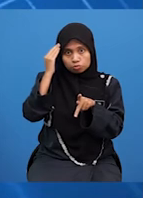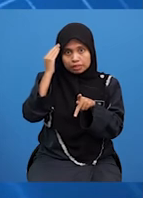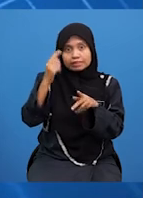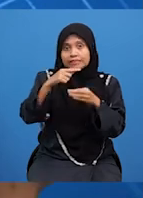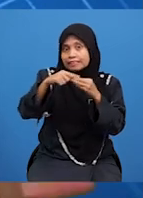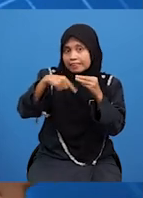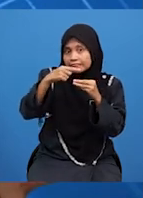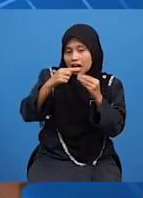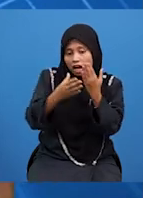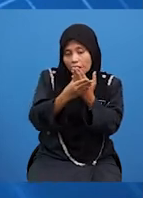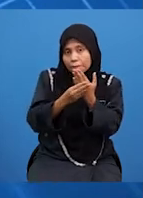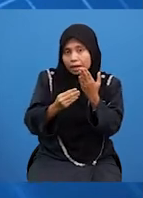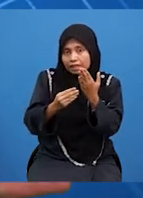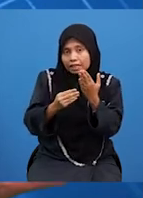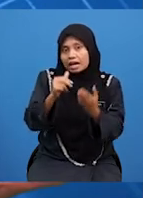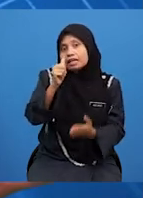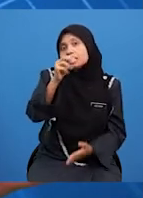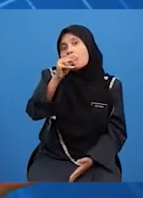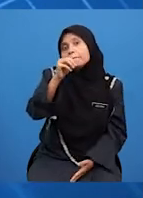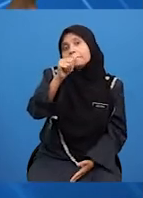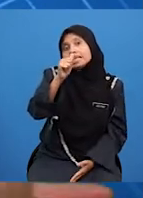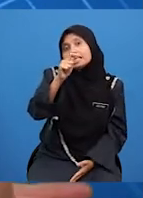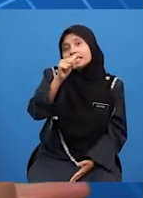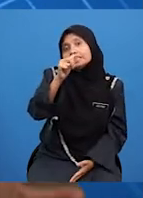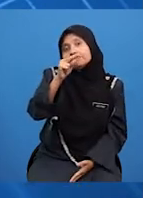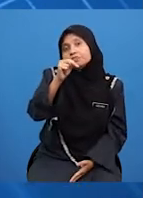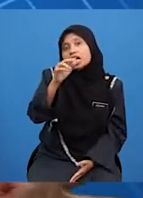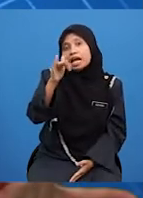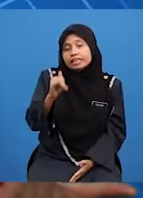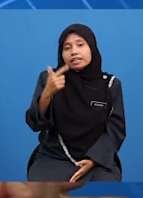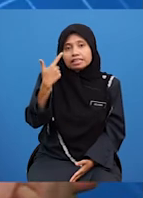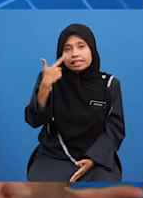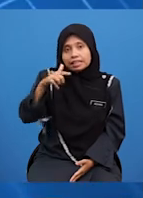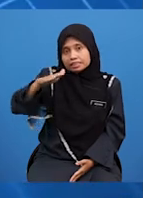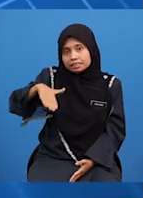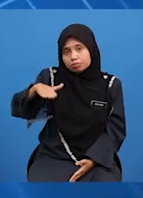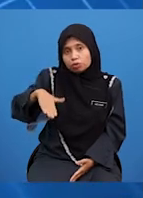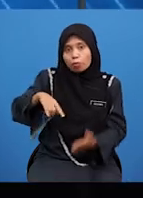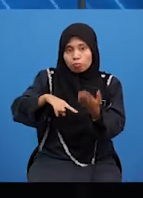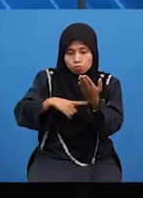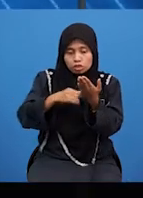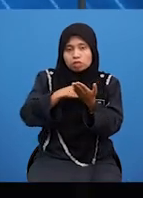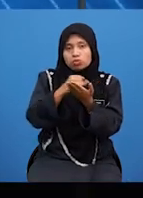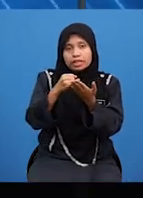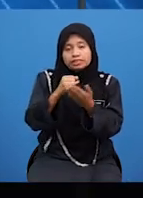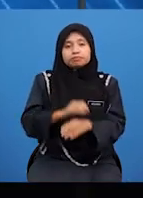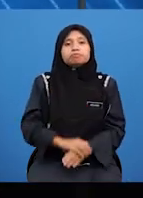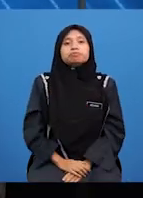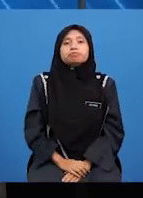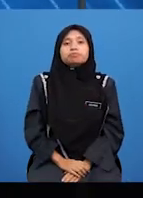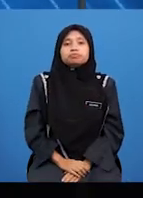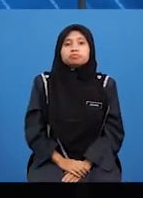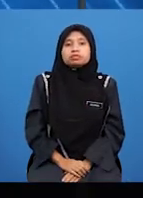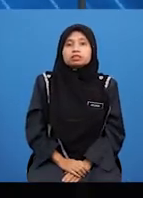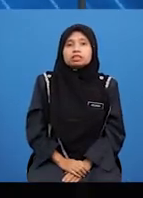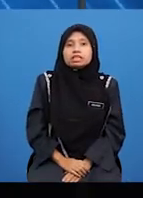tentang kemahiran pengamatan dan penilaian pada objek yang dilihat sebelum mula melukis. Ya, betul. Tepat sekali Cikgu